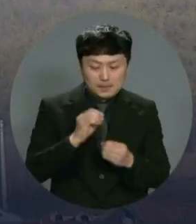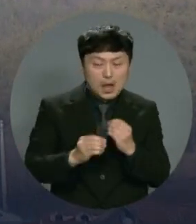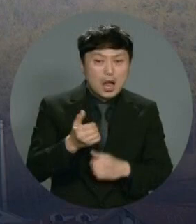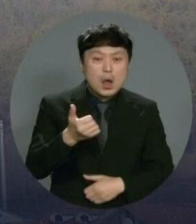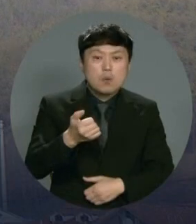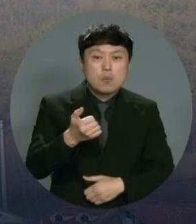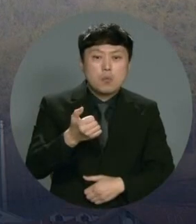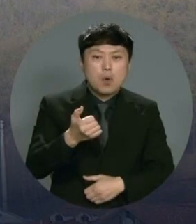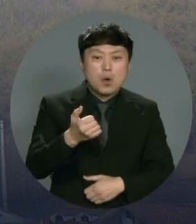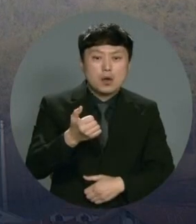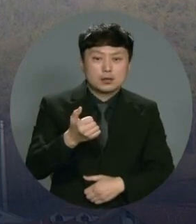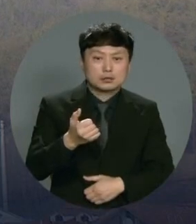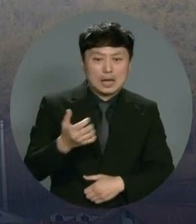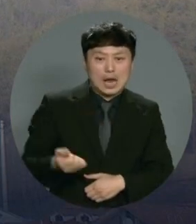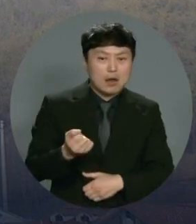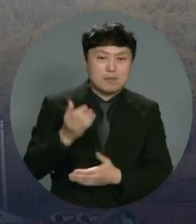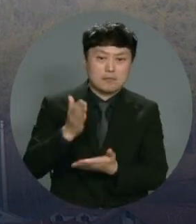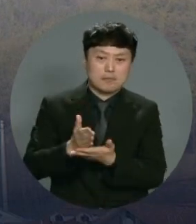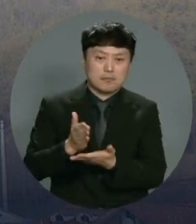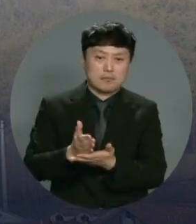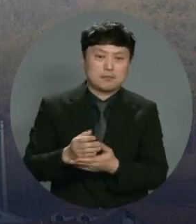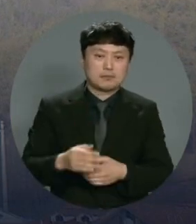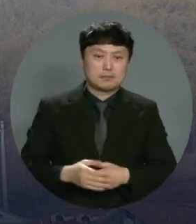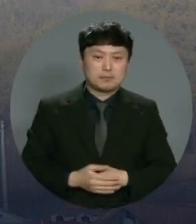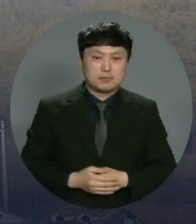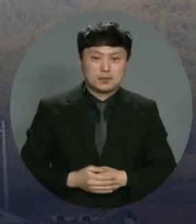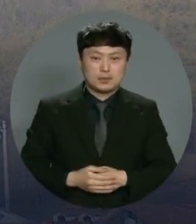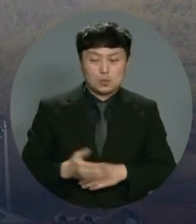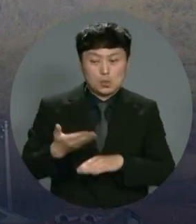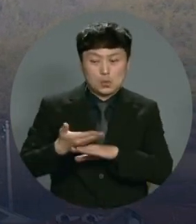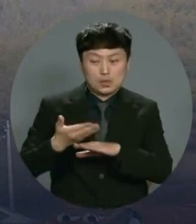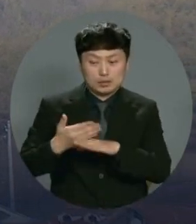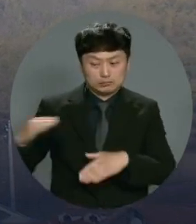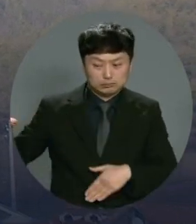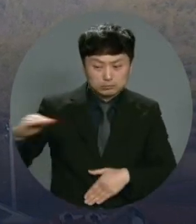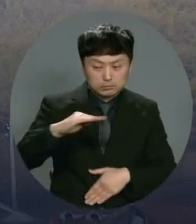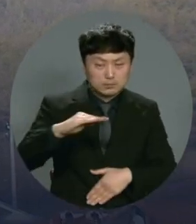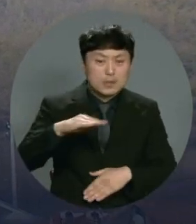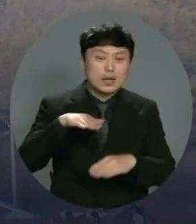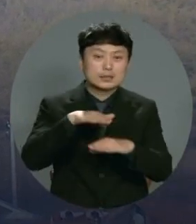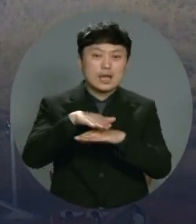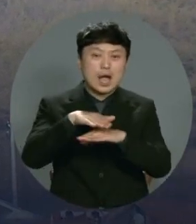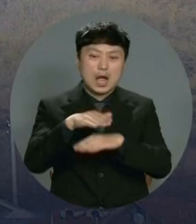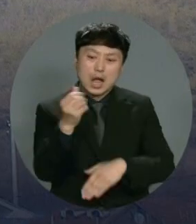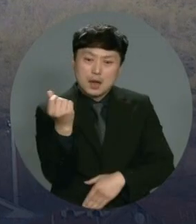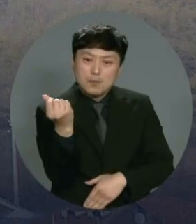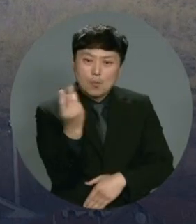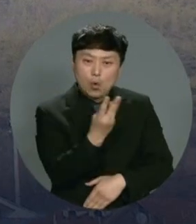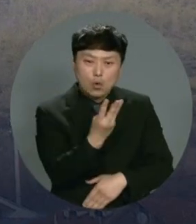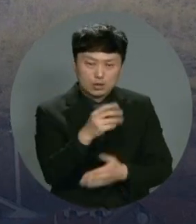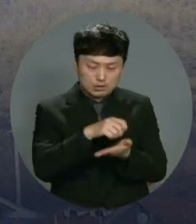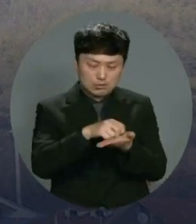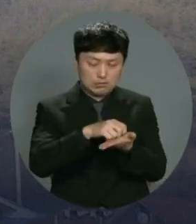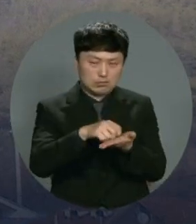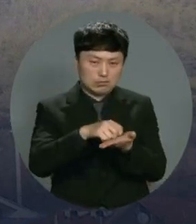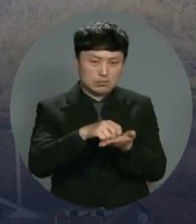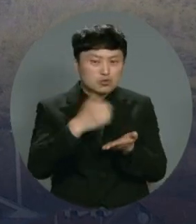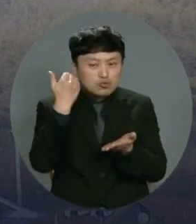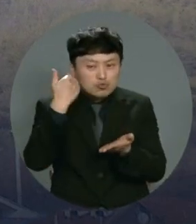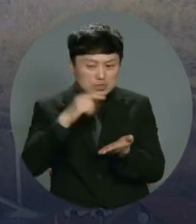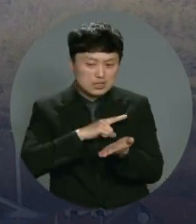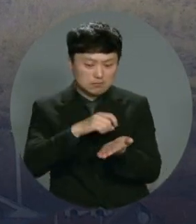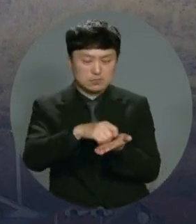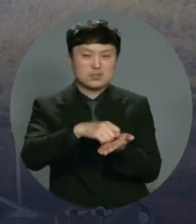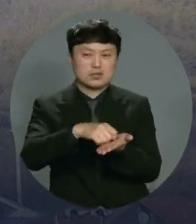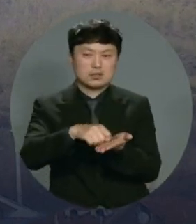절대 못하게 하고요. 그다음에 이제 들어왔는 거 차 번호라든지 인적 사항 같은 걸